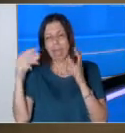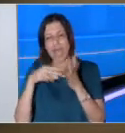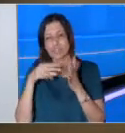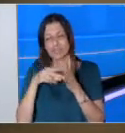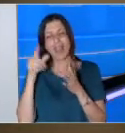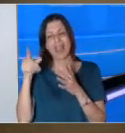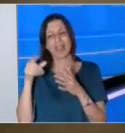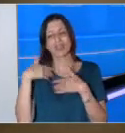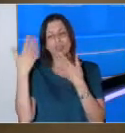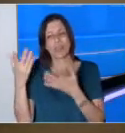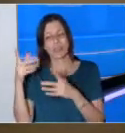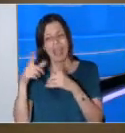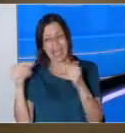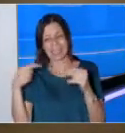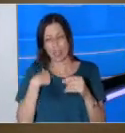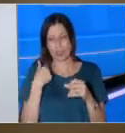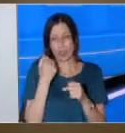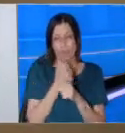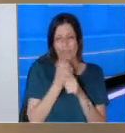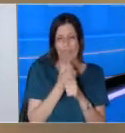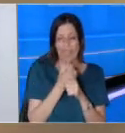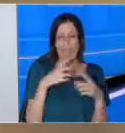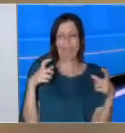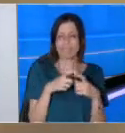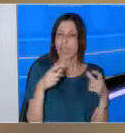חשמל שמאמינים בערבות הדדית